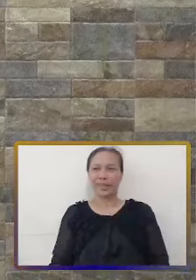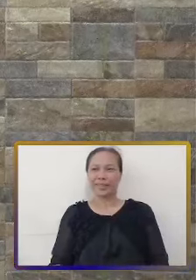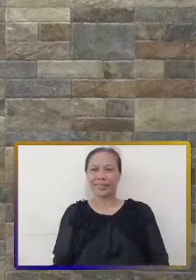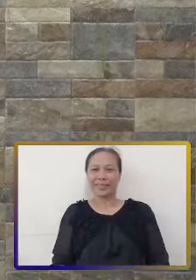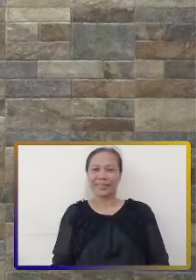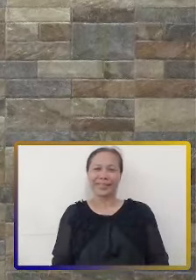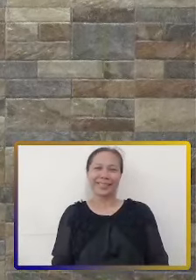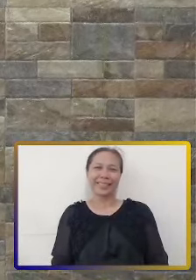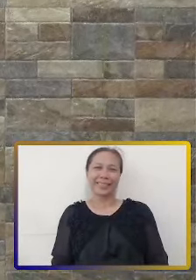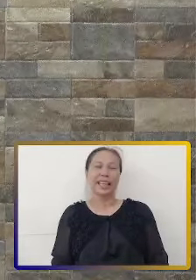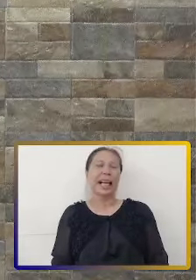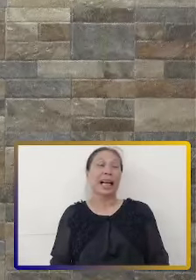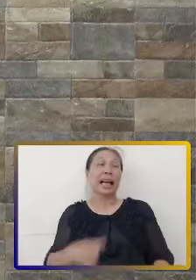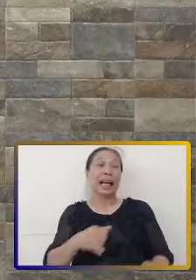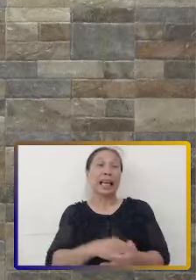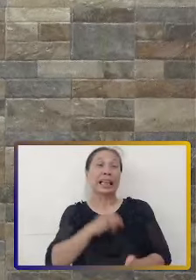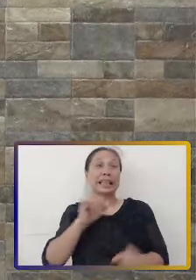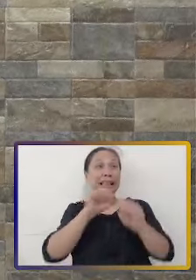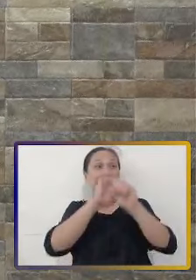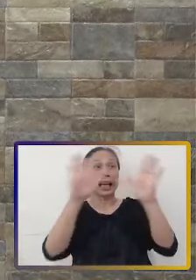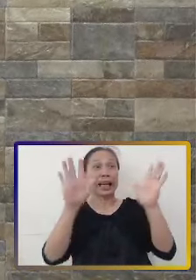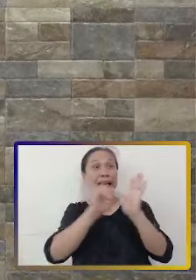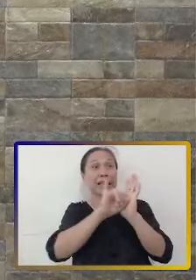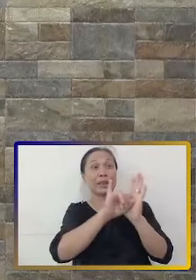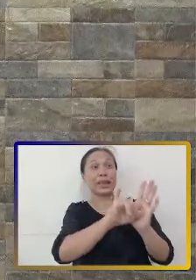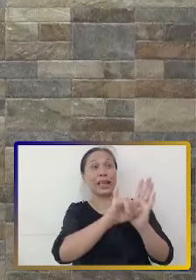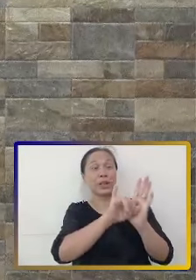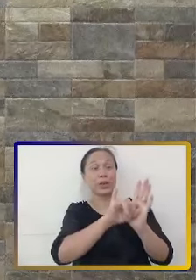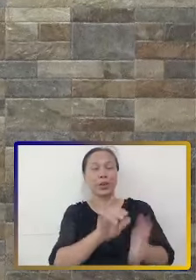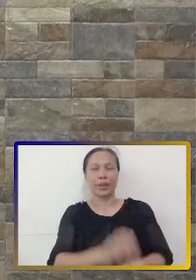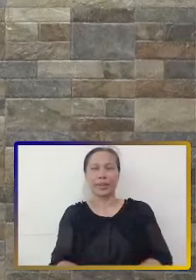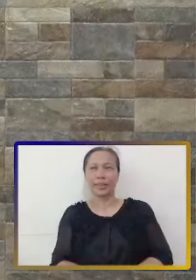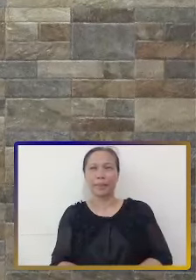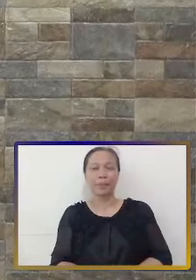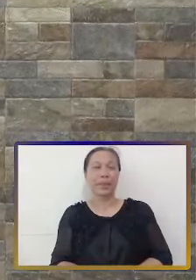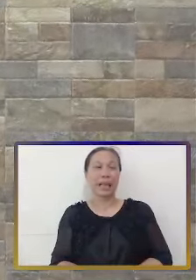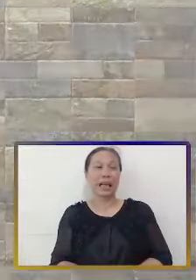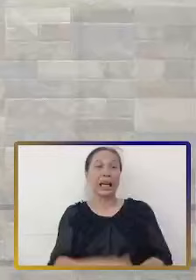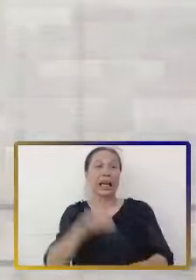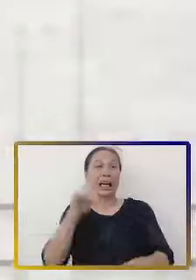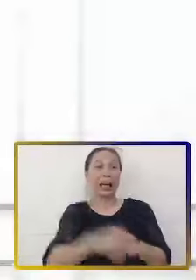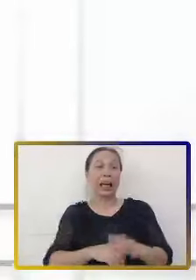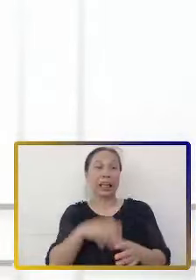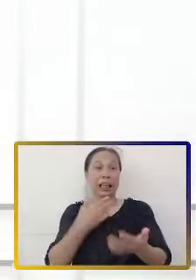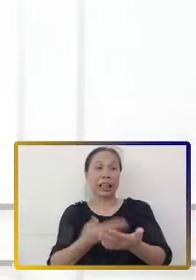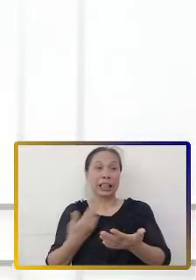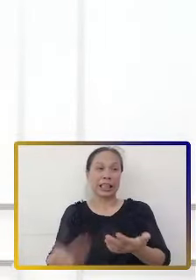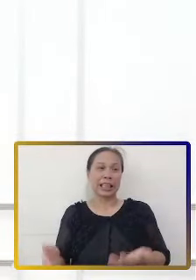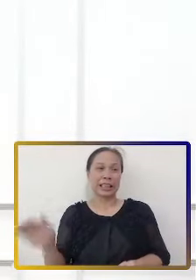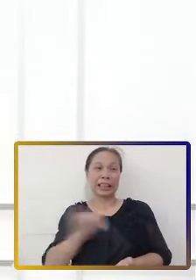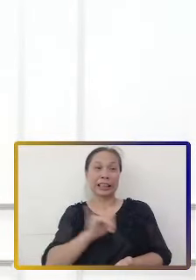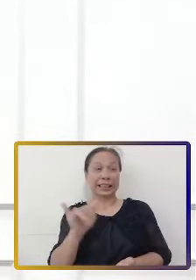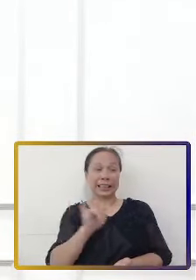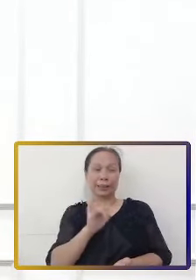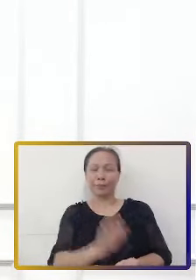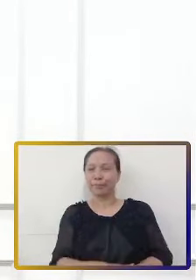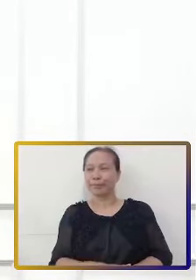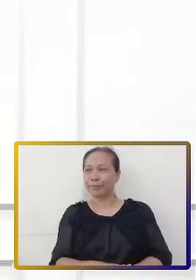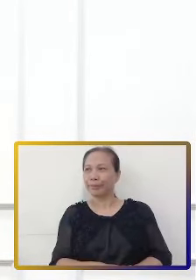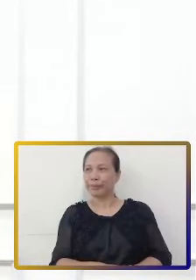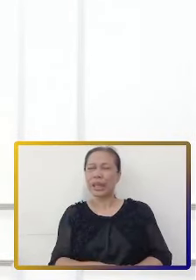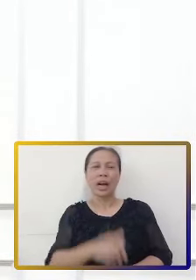very clear illustration pagdating po sa bagay na ito Tingan niyo po